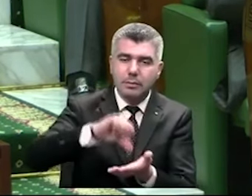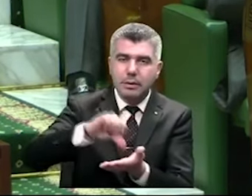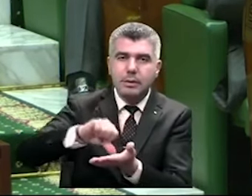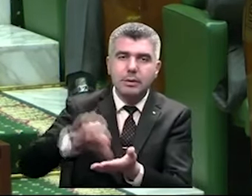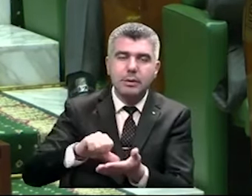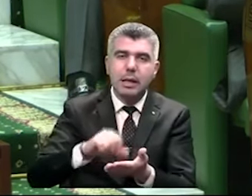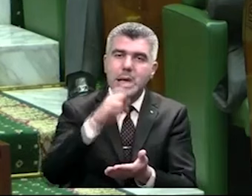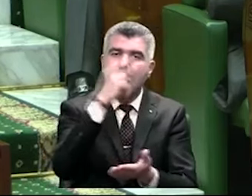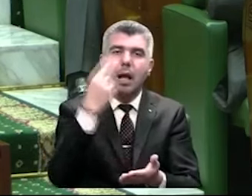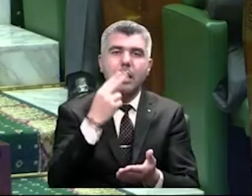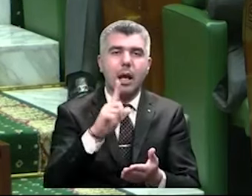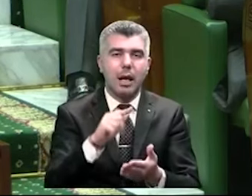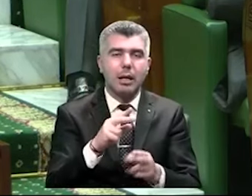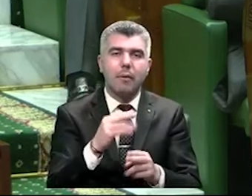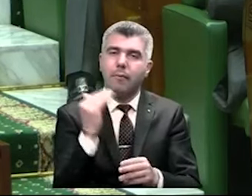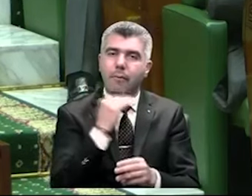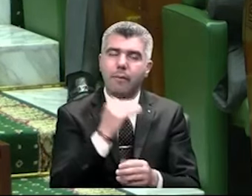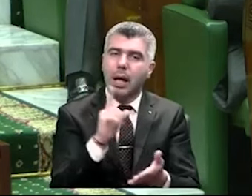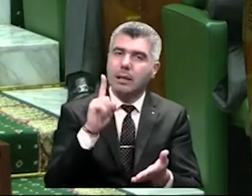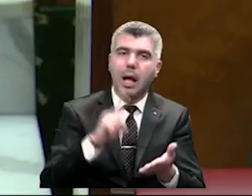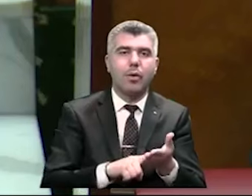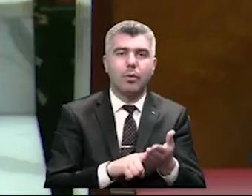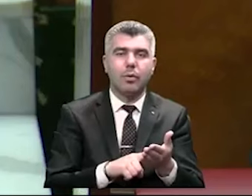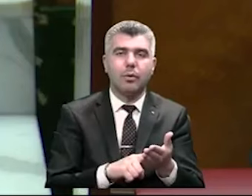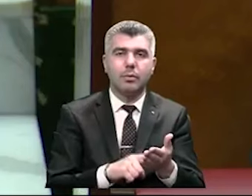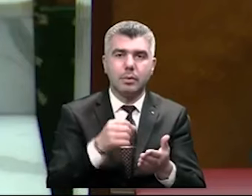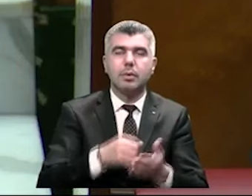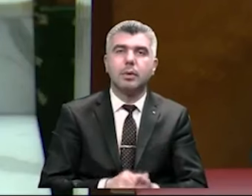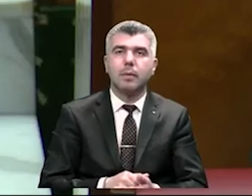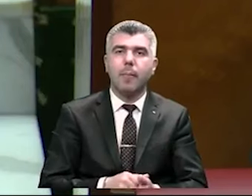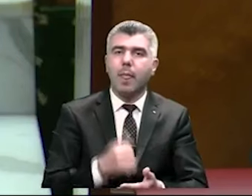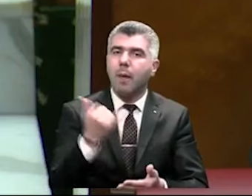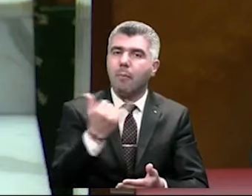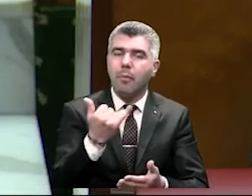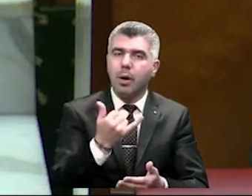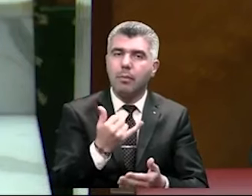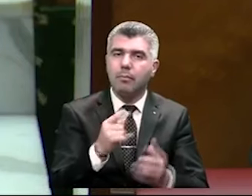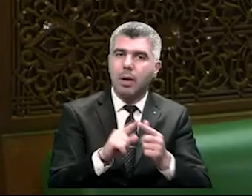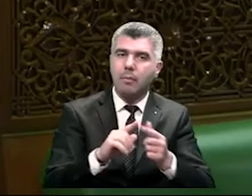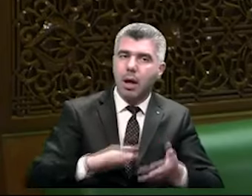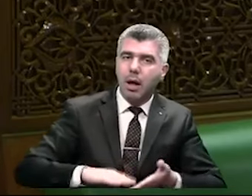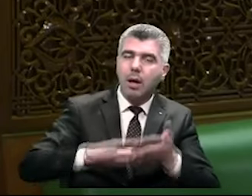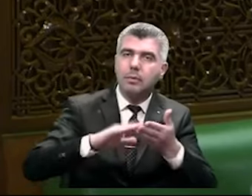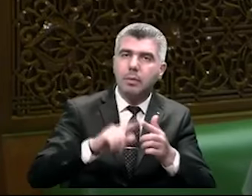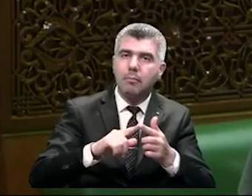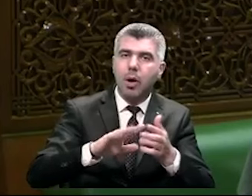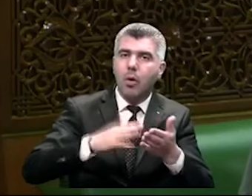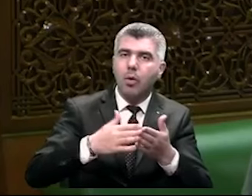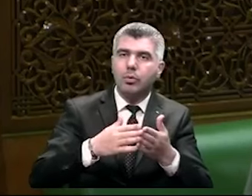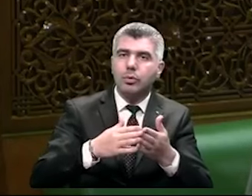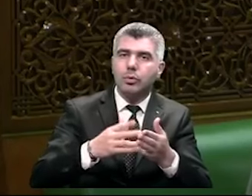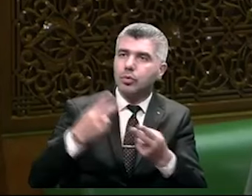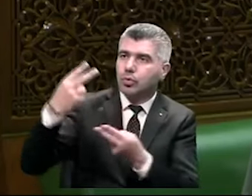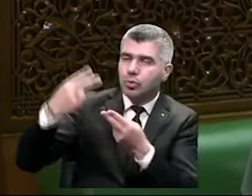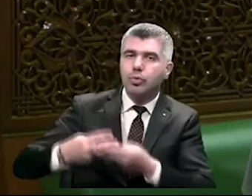ضروري س الوزير من التسريع من الوثيره ديالها لان اليوم البلاد رفعت التحدي والحمد لله ديال الاحتضان مجموعه من التظاهرات